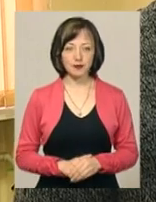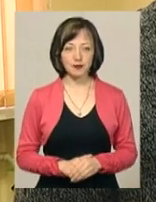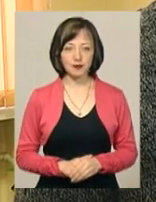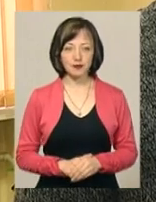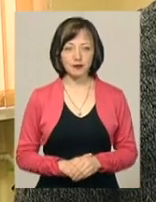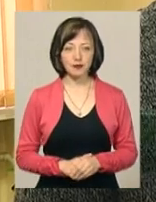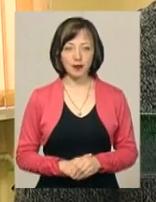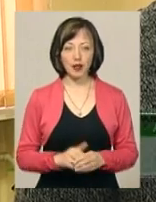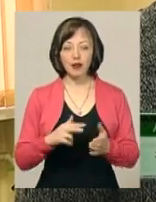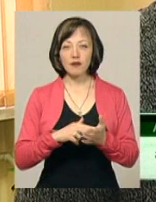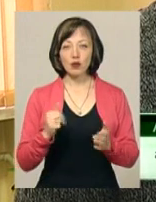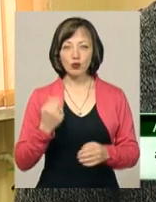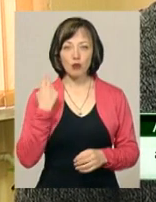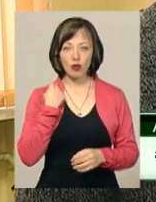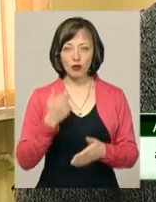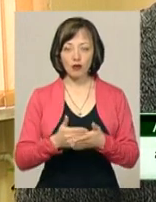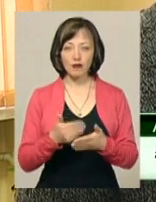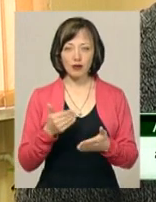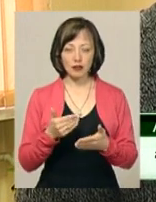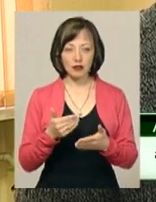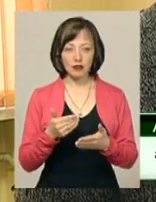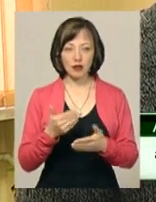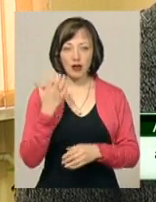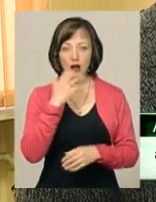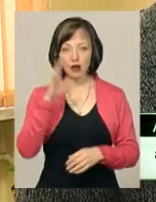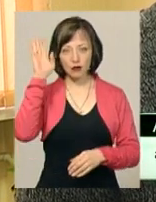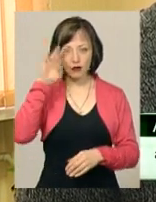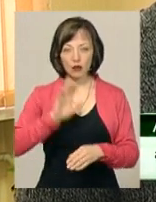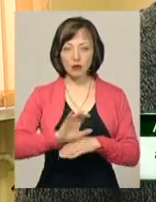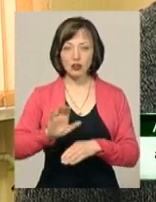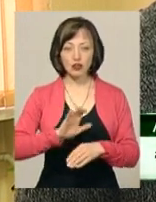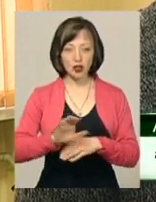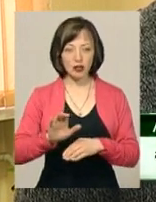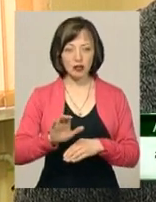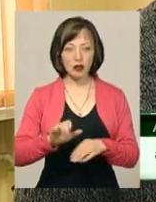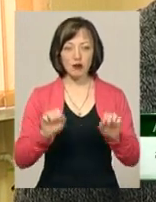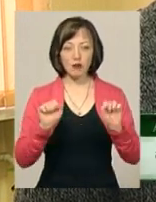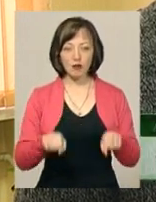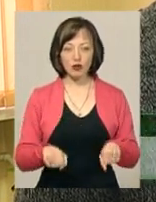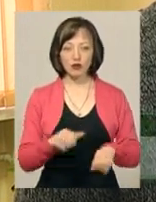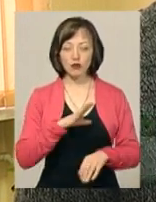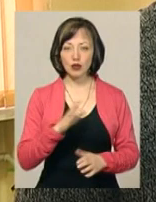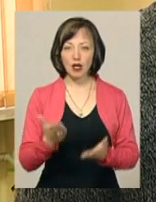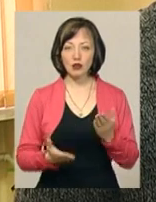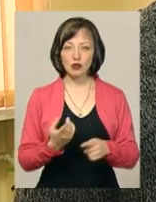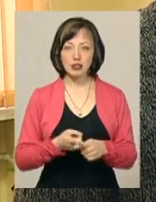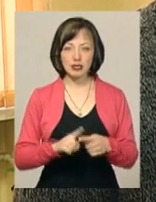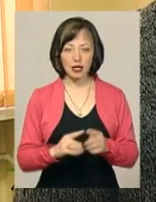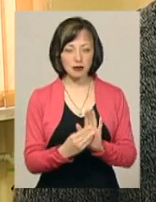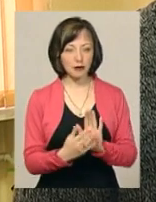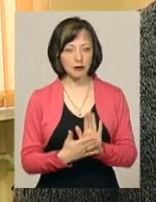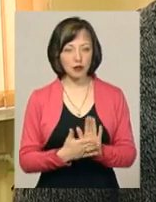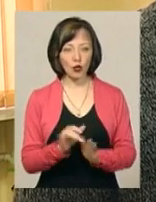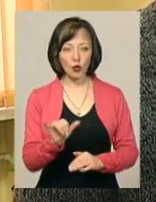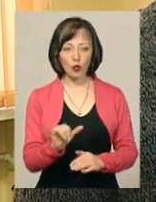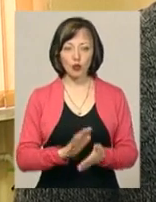Відключення боржників від гарячого водопостачання може бути, якщо це передбачено в